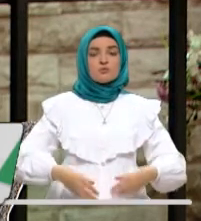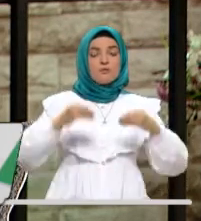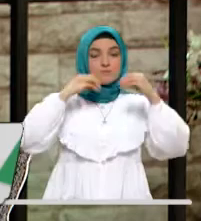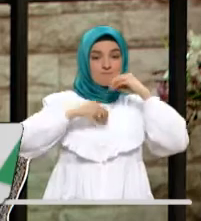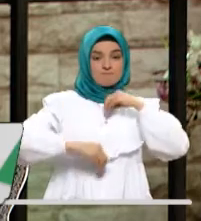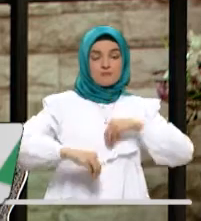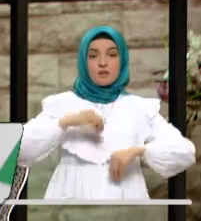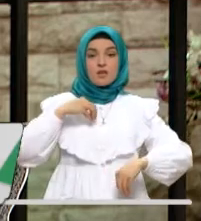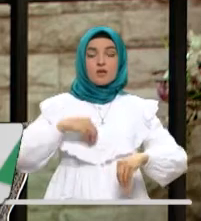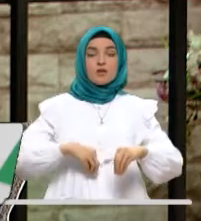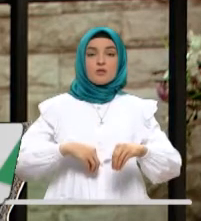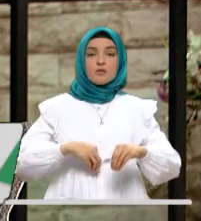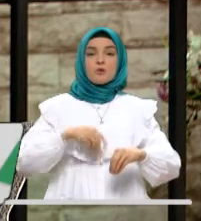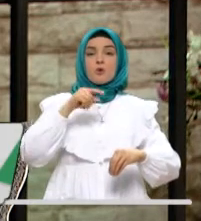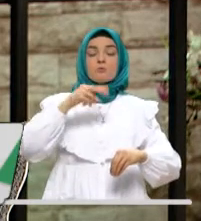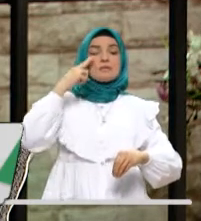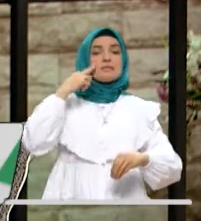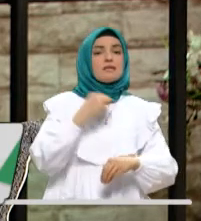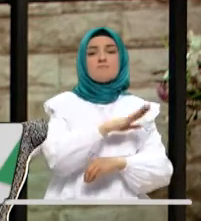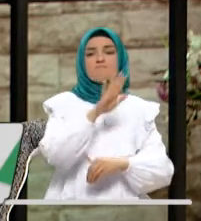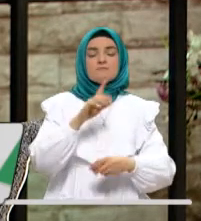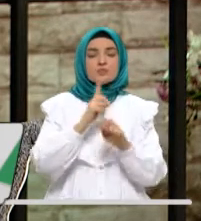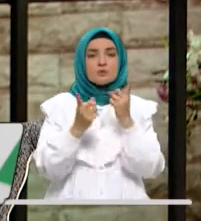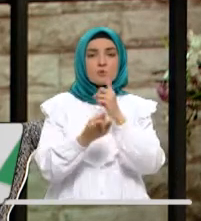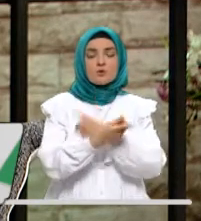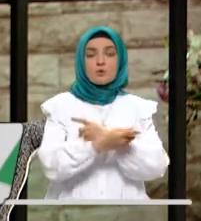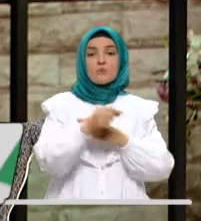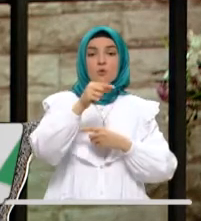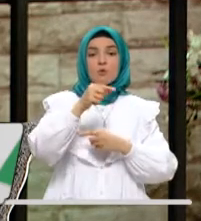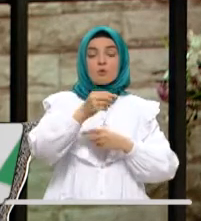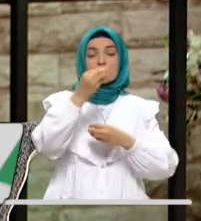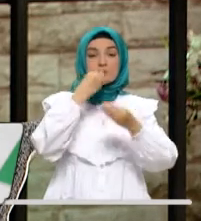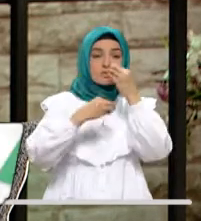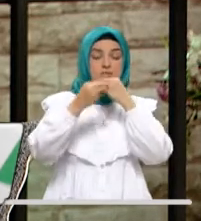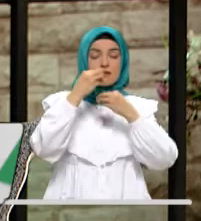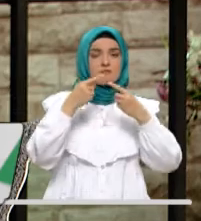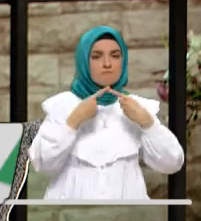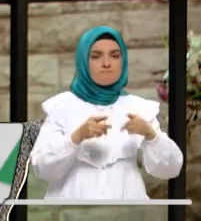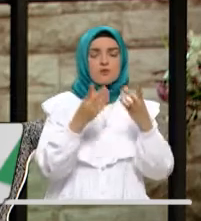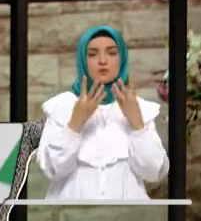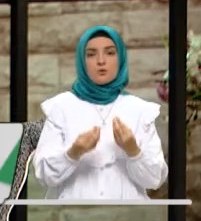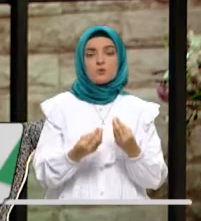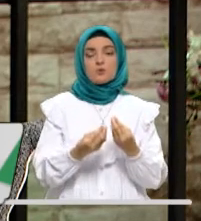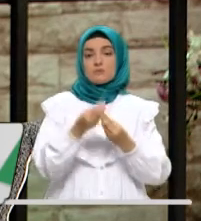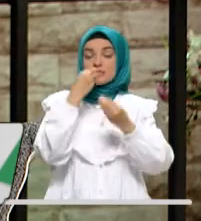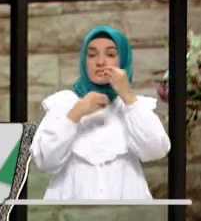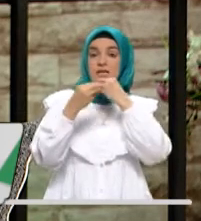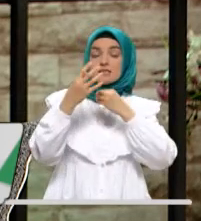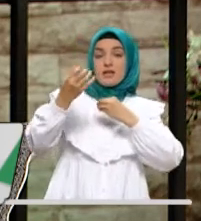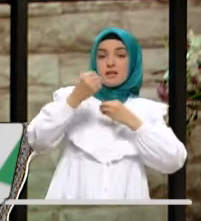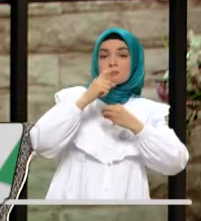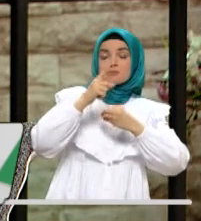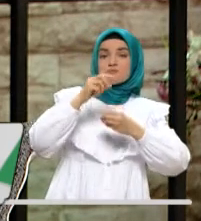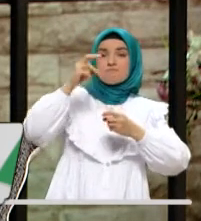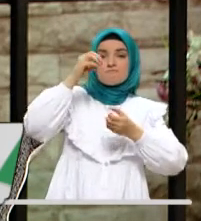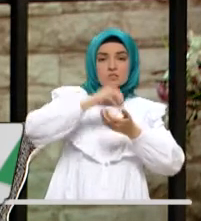Bir de kozmetik ve temizlik ürünlerinden aldığımız katkılar gıdadan aldığımızdan biraz farklı. Şimdi gıdadan aldığımız bir katkı